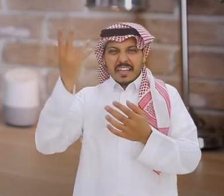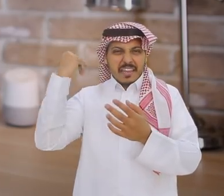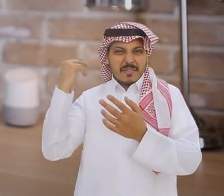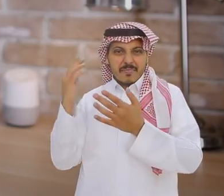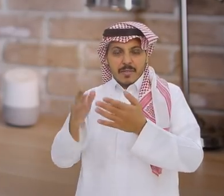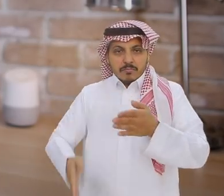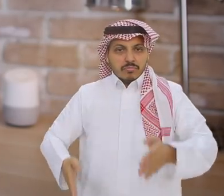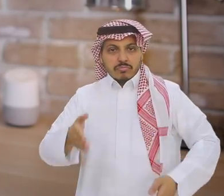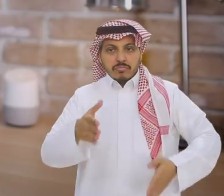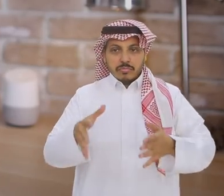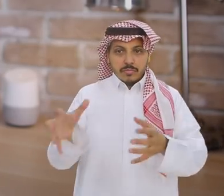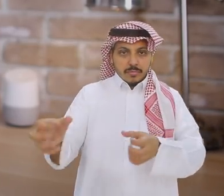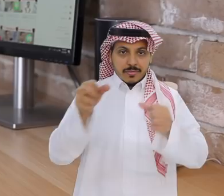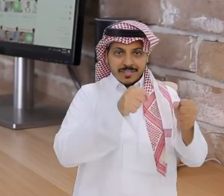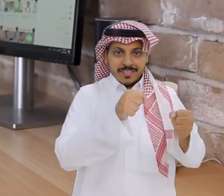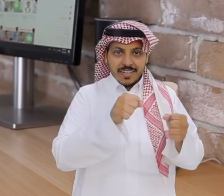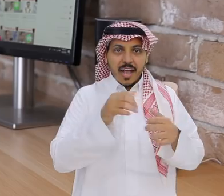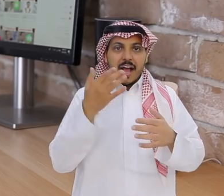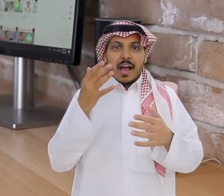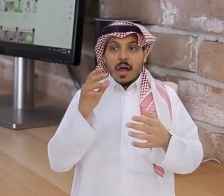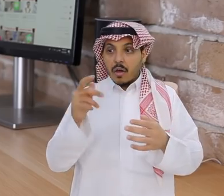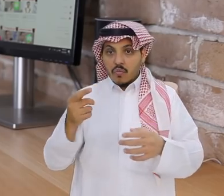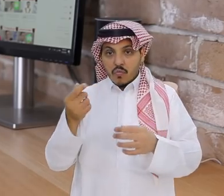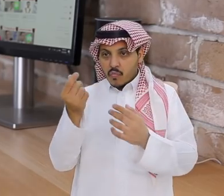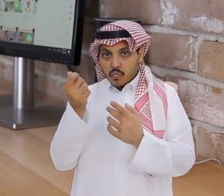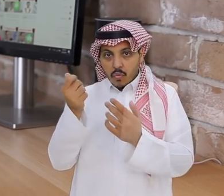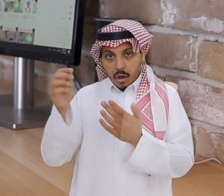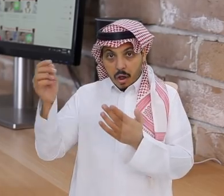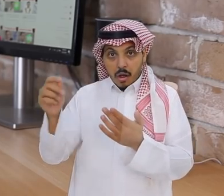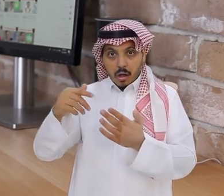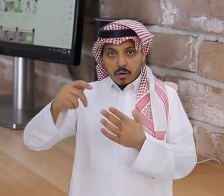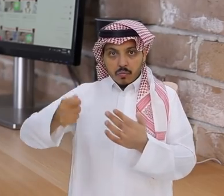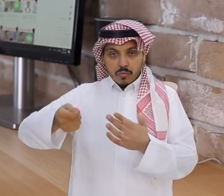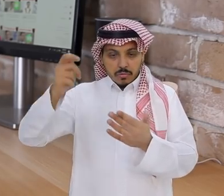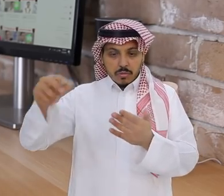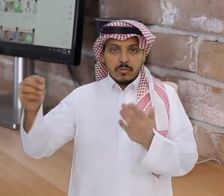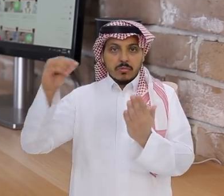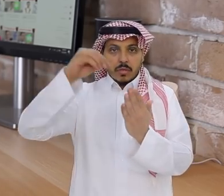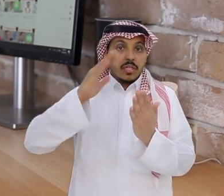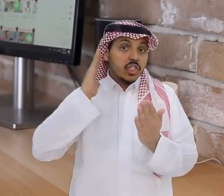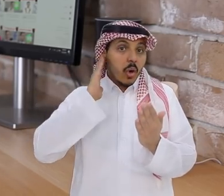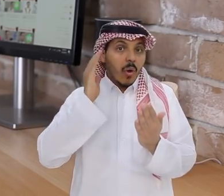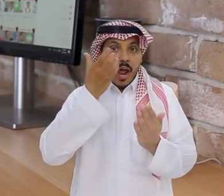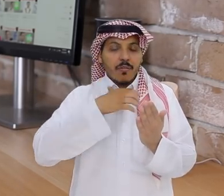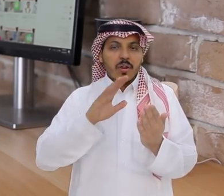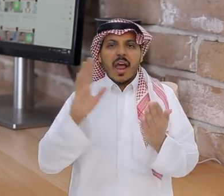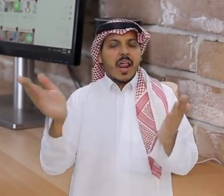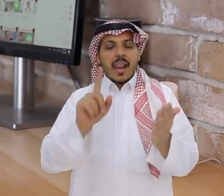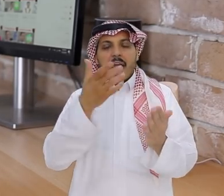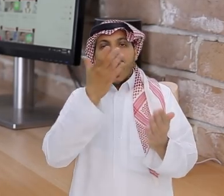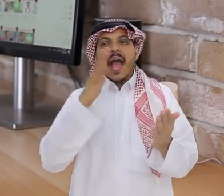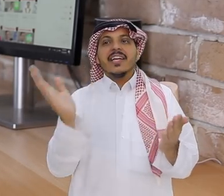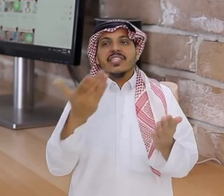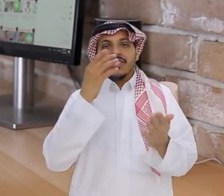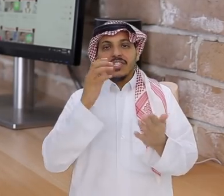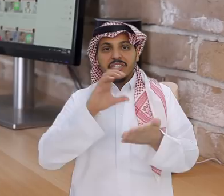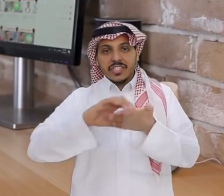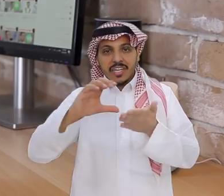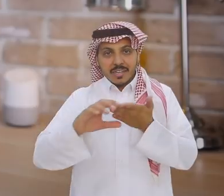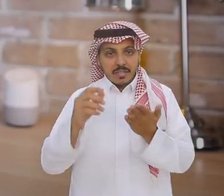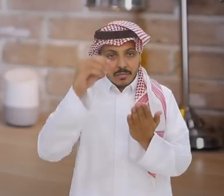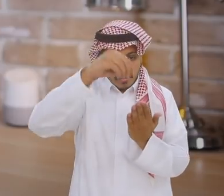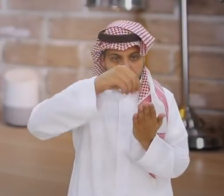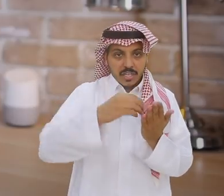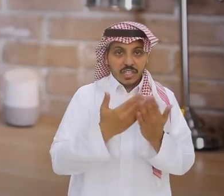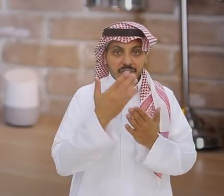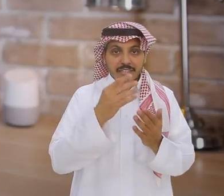الأحيان وتجيب لك المواد الغالية، تاخذ المواد تحطها في ايفون جديد او لحظه في اي جهاز جديد، مو ايفون، تحطها في اي جهاز جديد وتبيعها ب